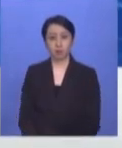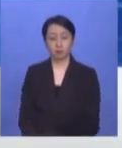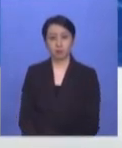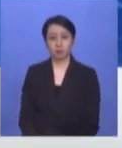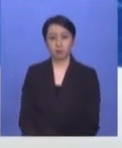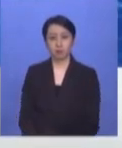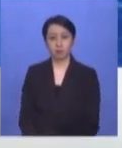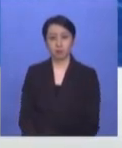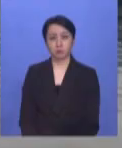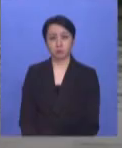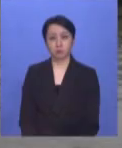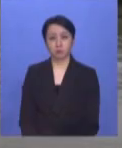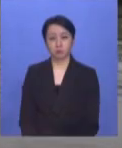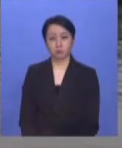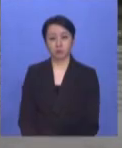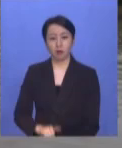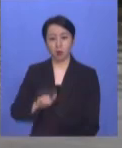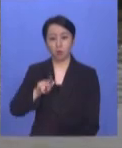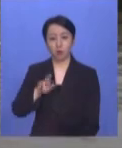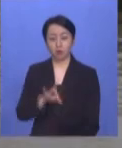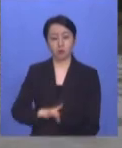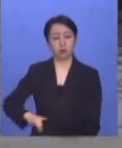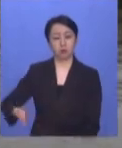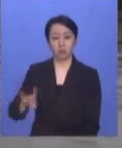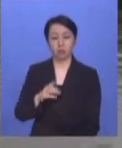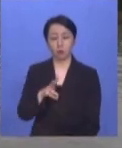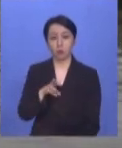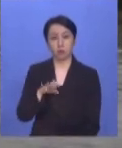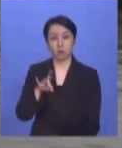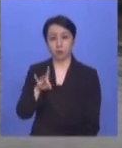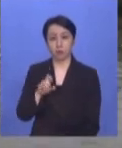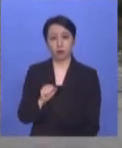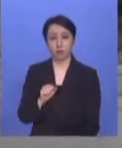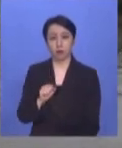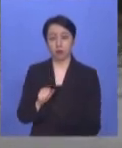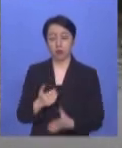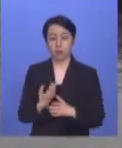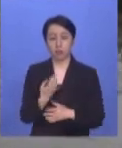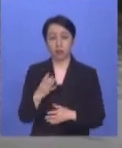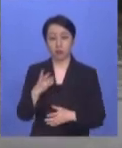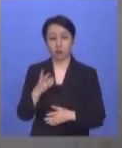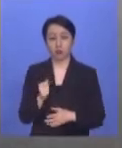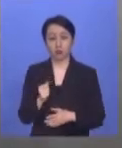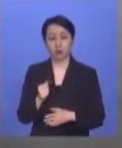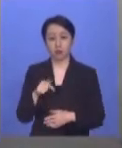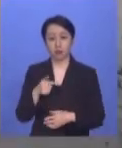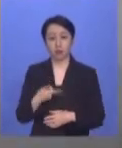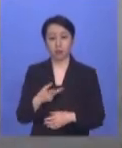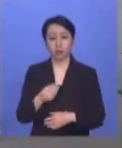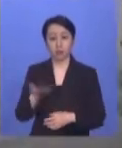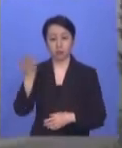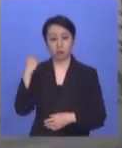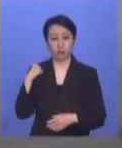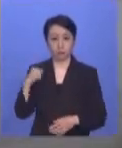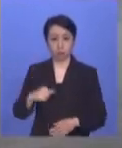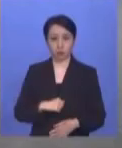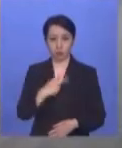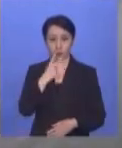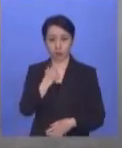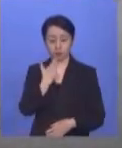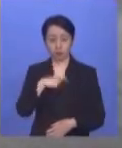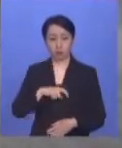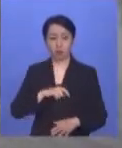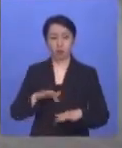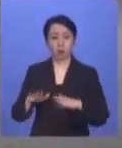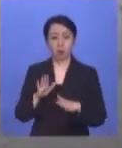мероприятиях уалихановский район район имени габита Мусрепова и район шалак на Везде где на минувшей неделе проявила себя